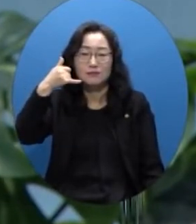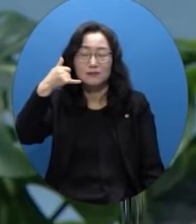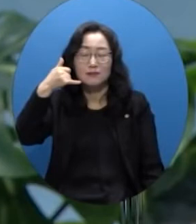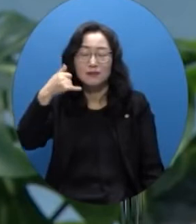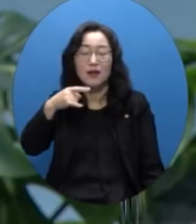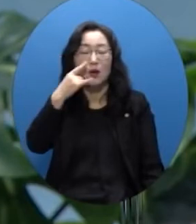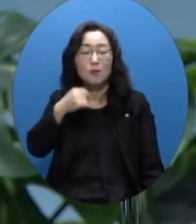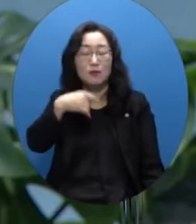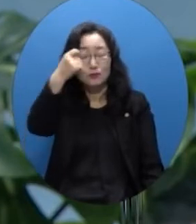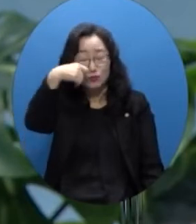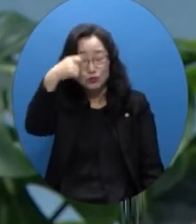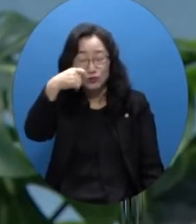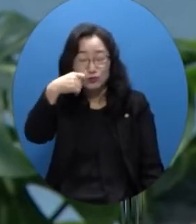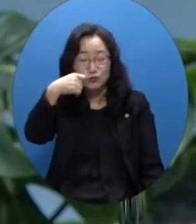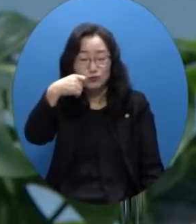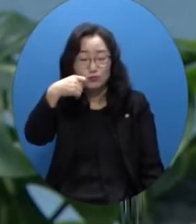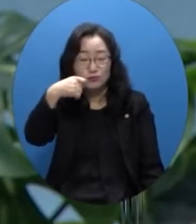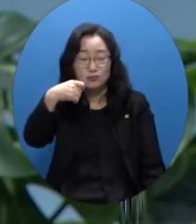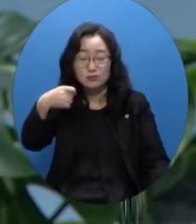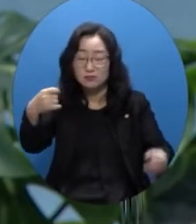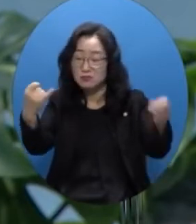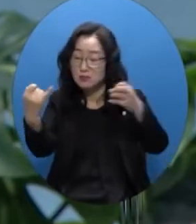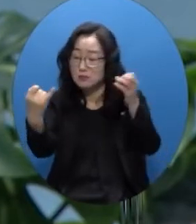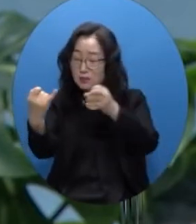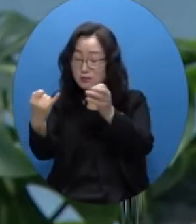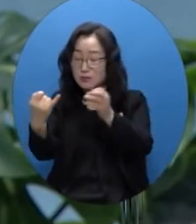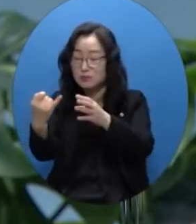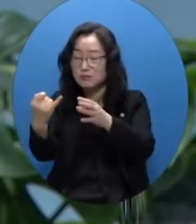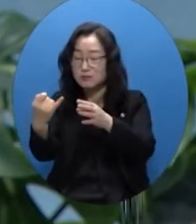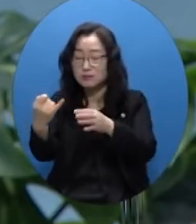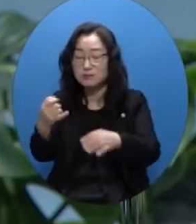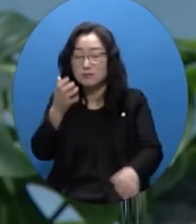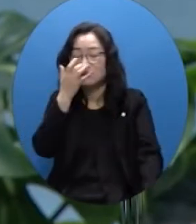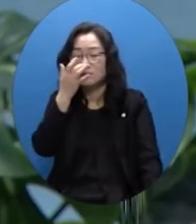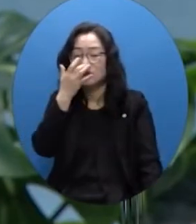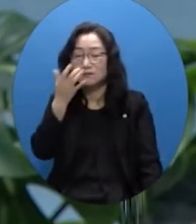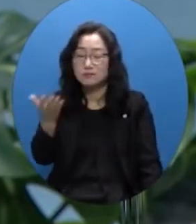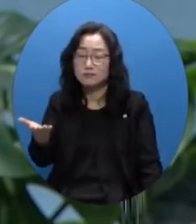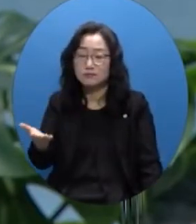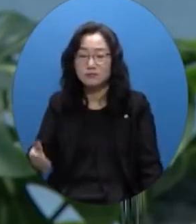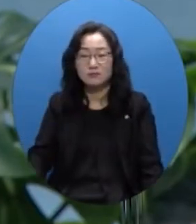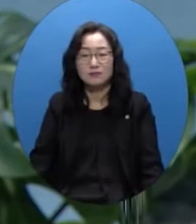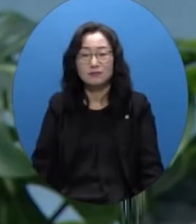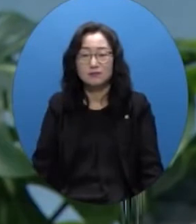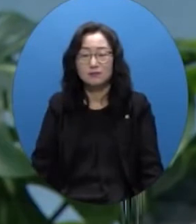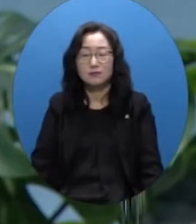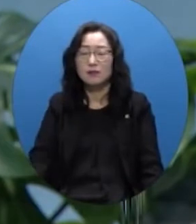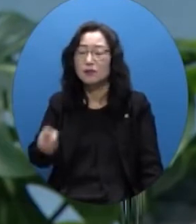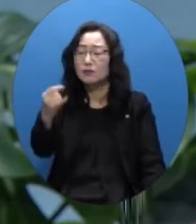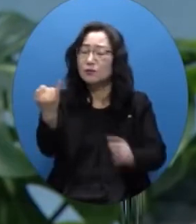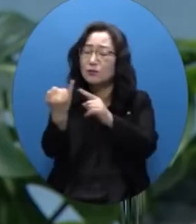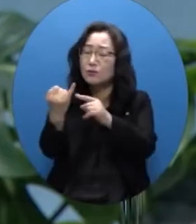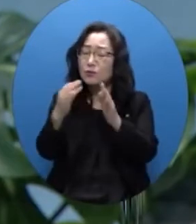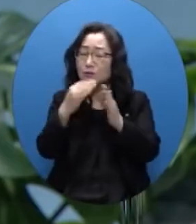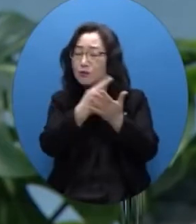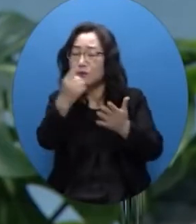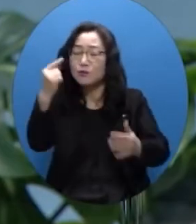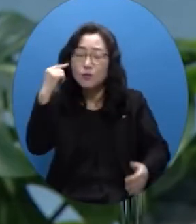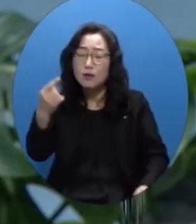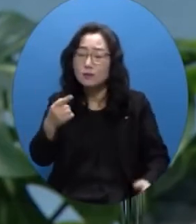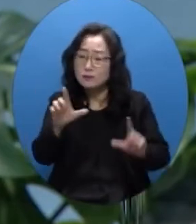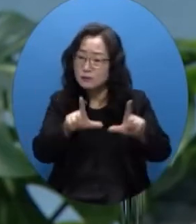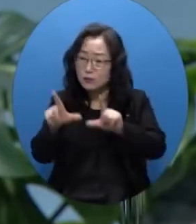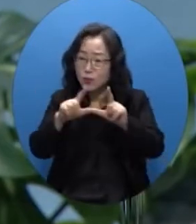어머니가 오는 목소리에도 별로 반응이 없습니다 또 외침 나가니 노 대지는